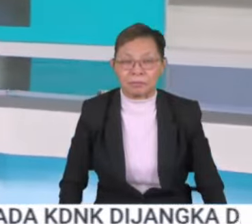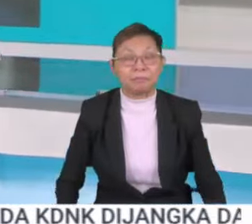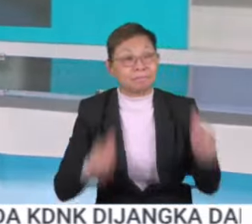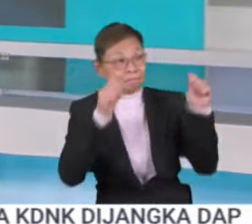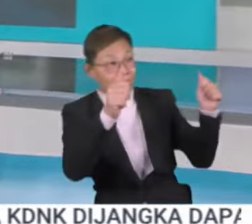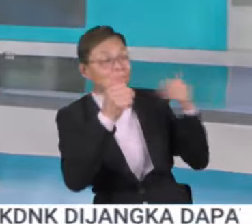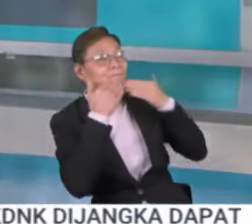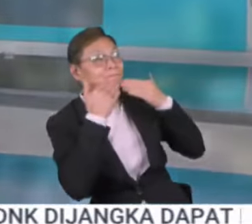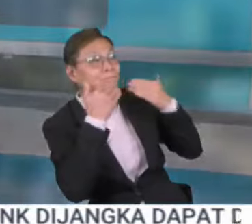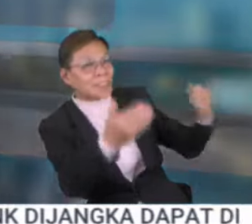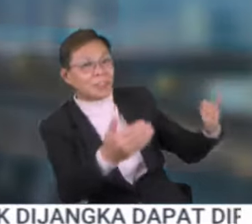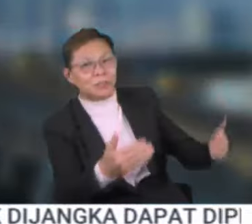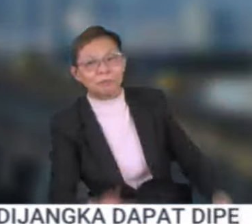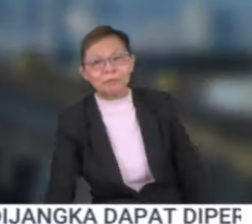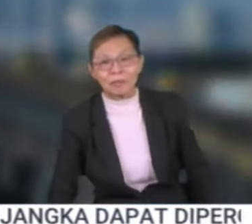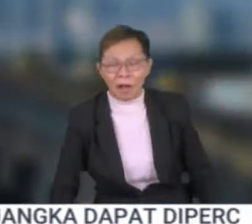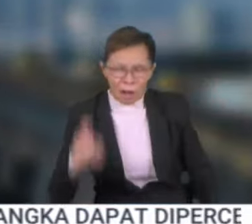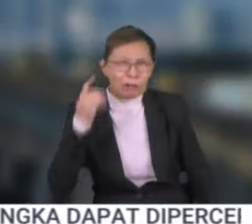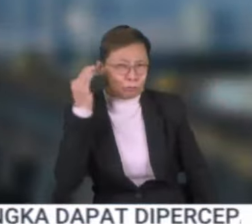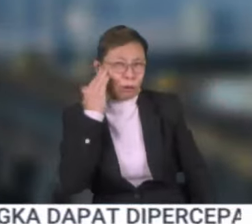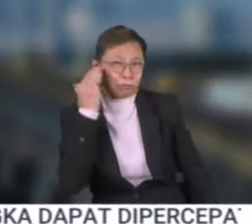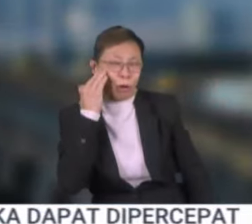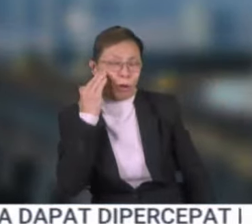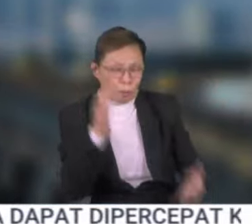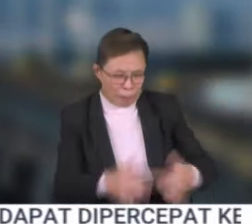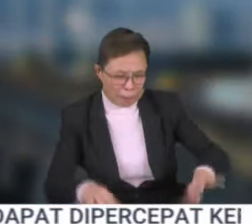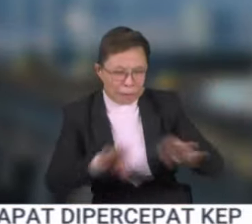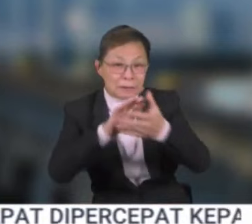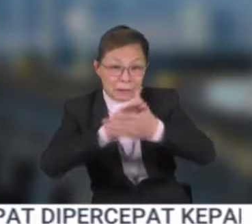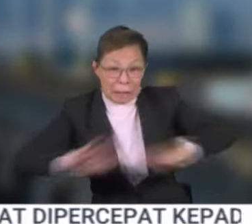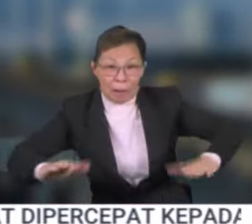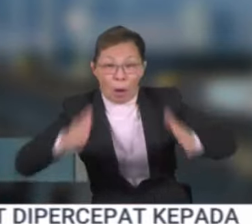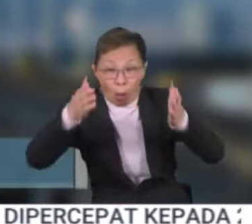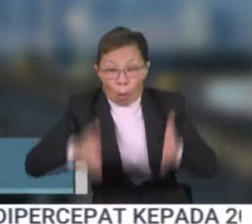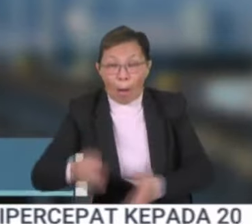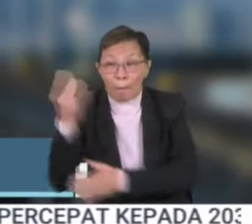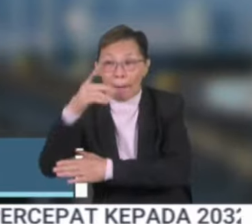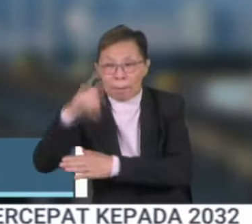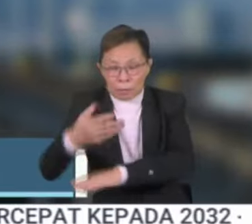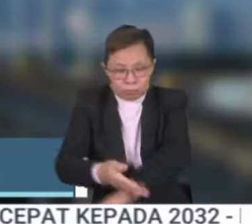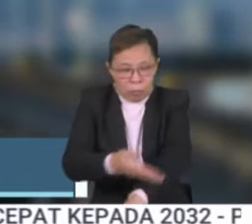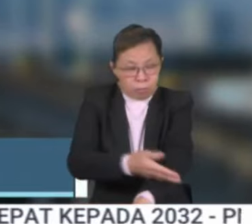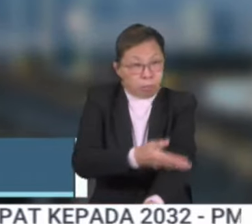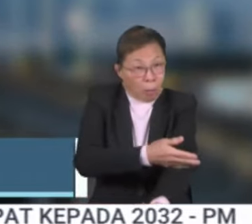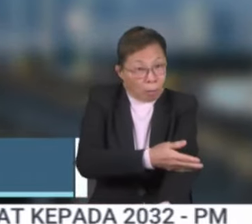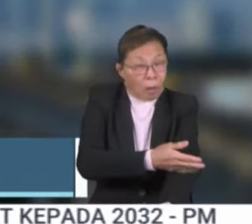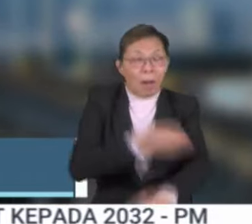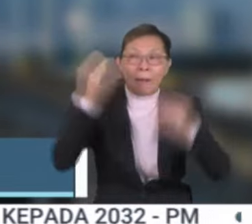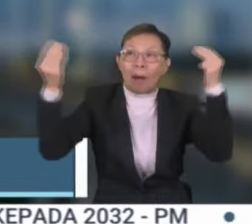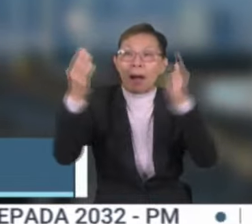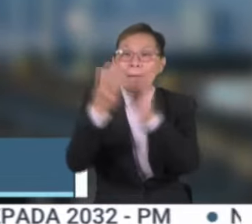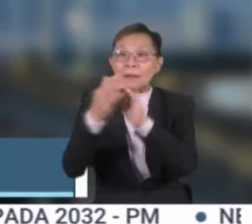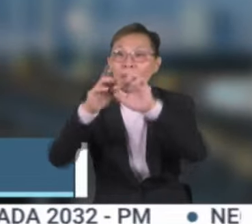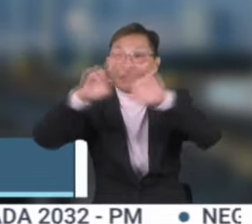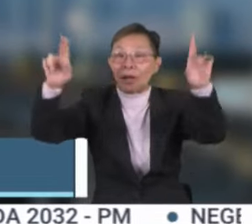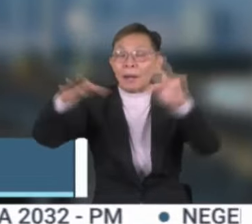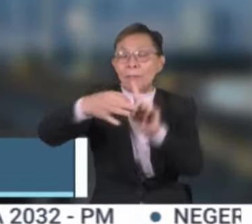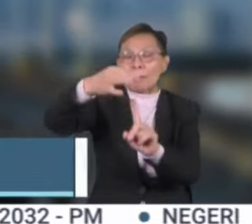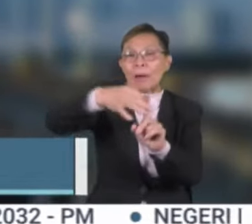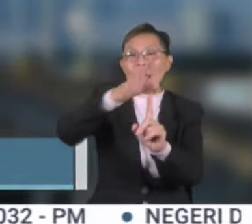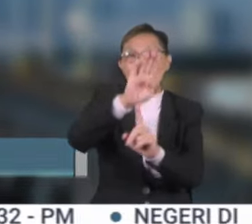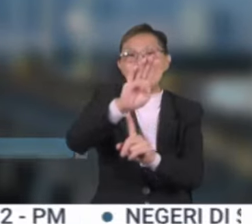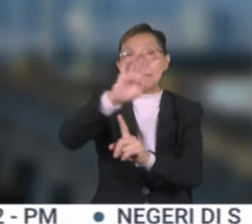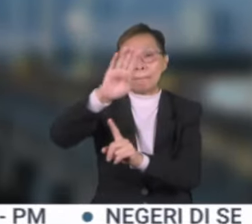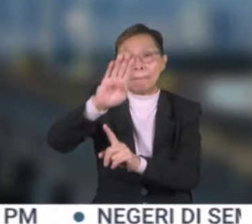Ya, terima kasih. Menyedari kepentingan keselamatan awam harus dipertingkatkan, Majlis Bandaraya Pulau Pinang